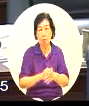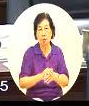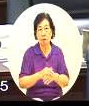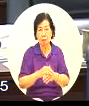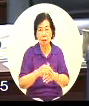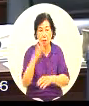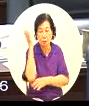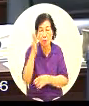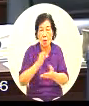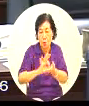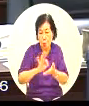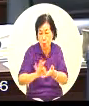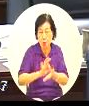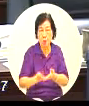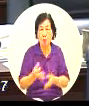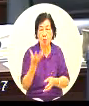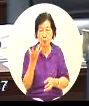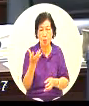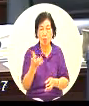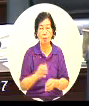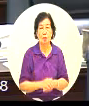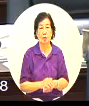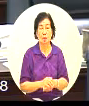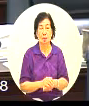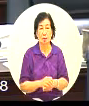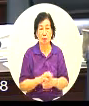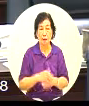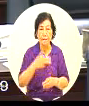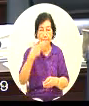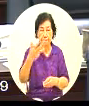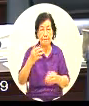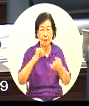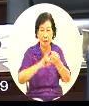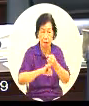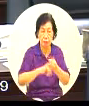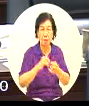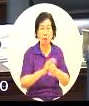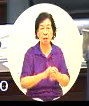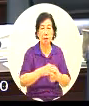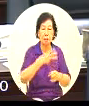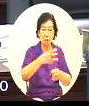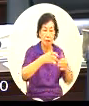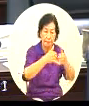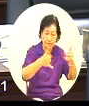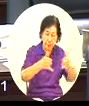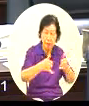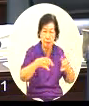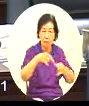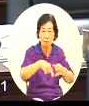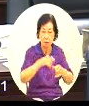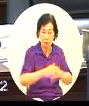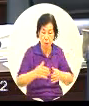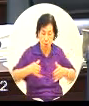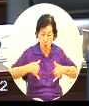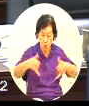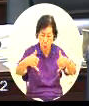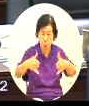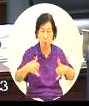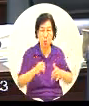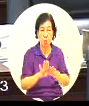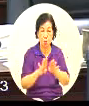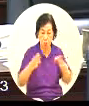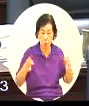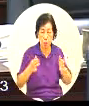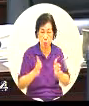果，咱伫北外、伫高南、伫左营、三民这些人，较知影讲规这条路了，吼，唔免去